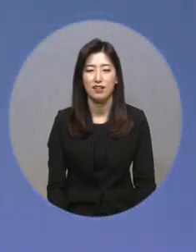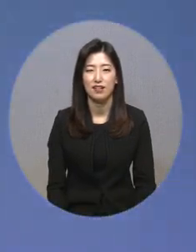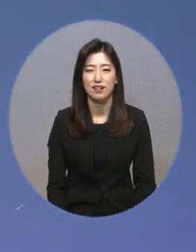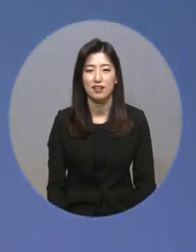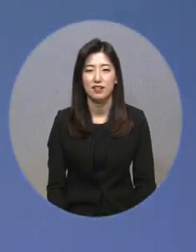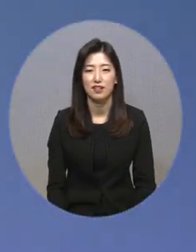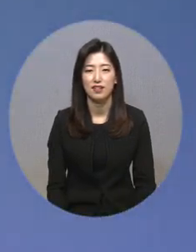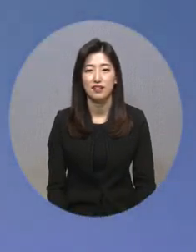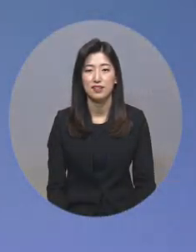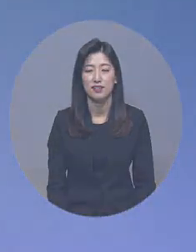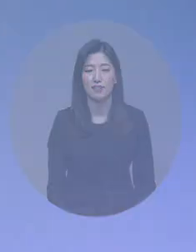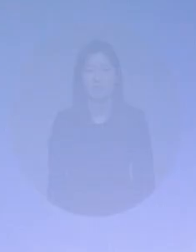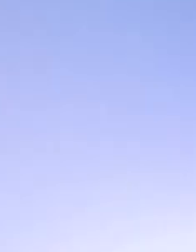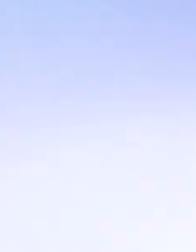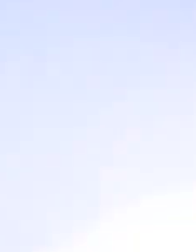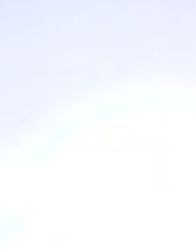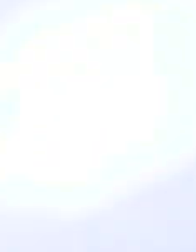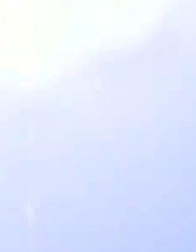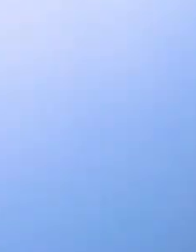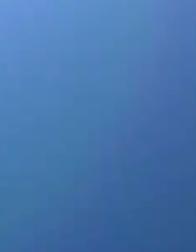얘는 하루 제 예